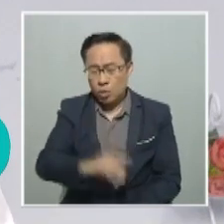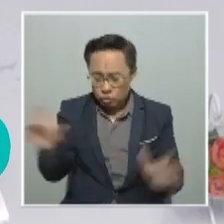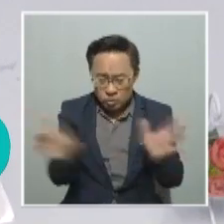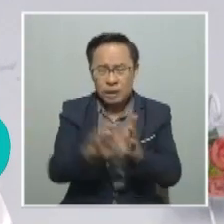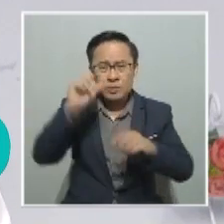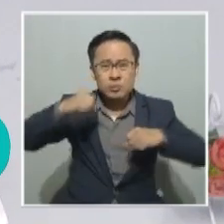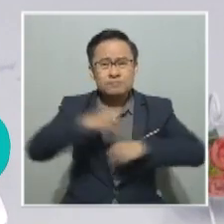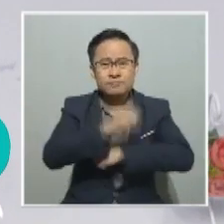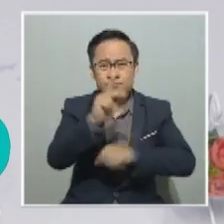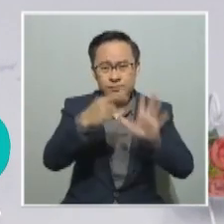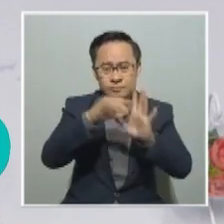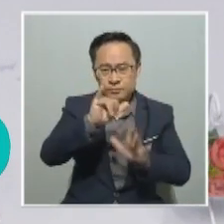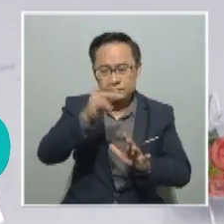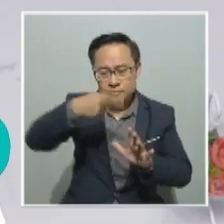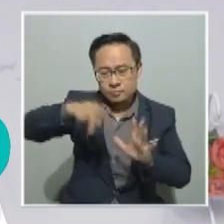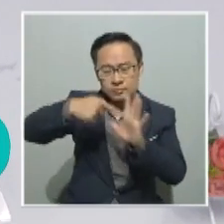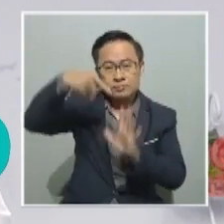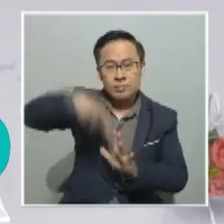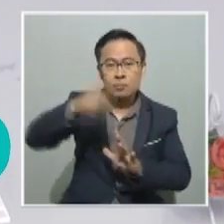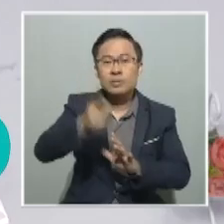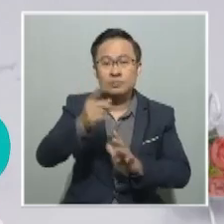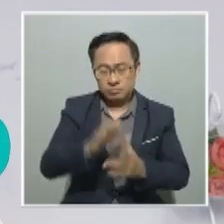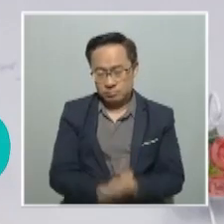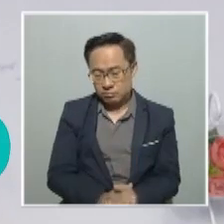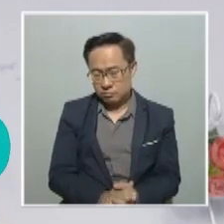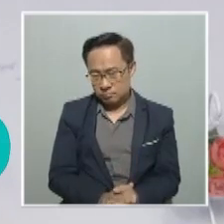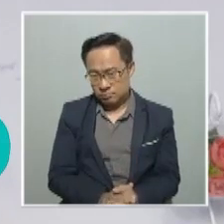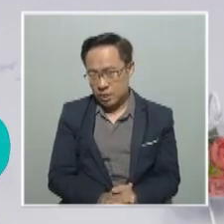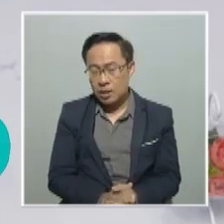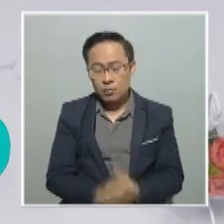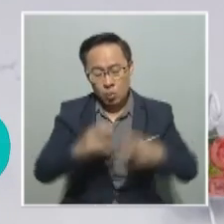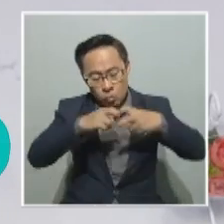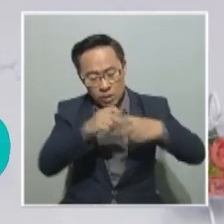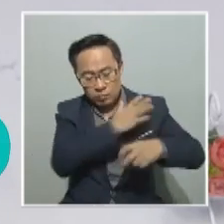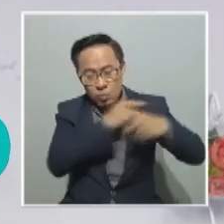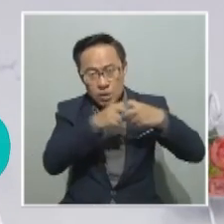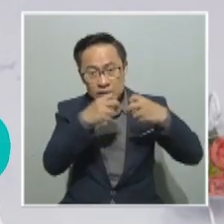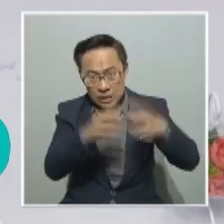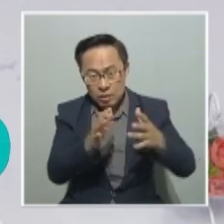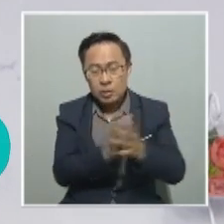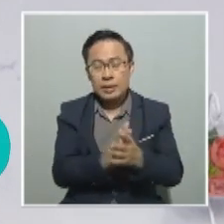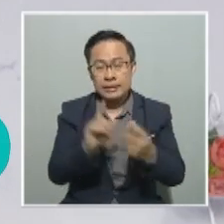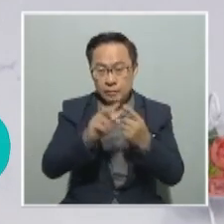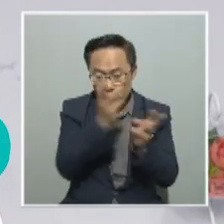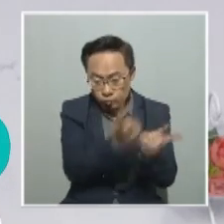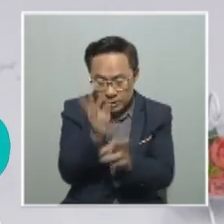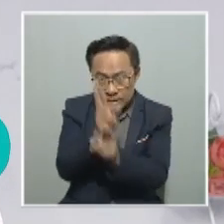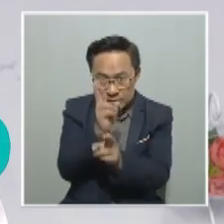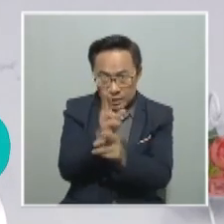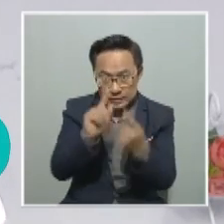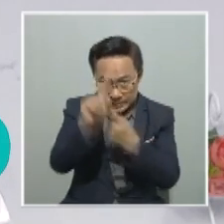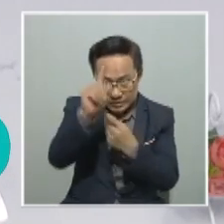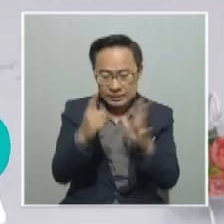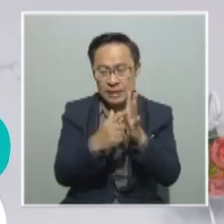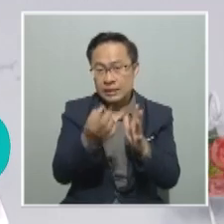ทีนี้สมมติคนที่ไหลติดแล้วเนี่ยน ะ การรักษาที่นอกจากกินยาฉีดยาแล้วผ่าตัดที่อาจจะไม่จำเป็นนะ